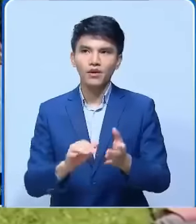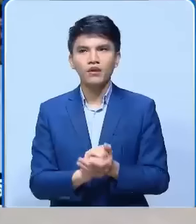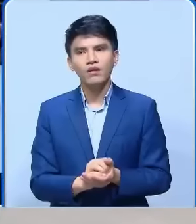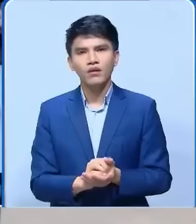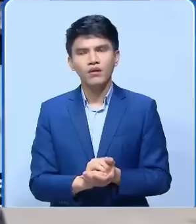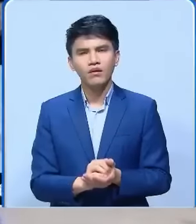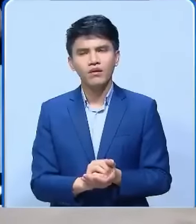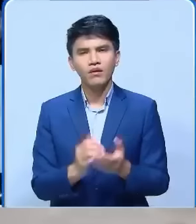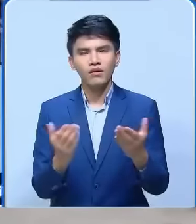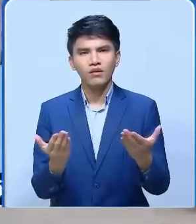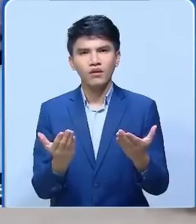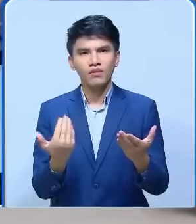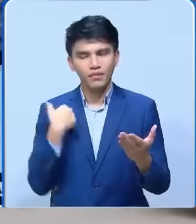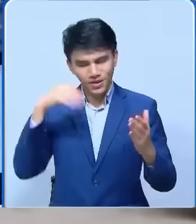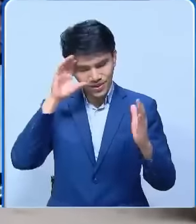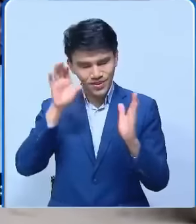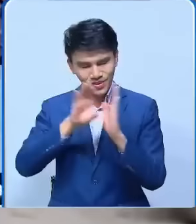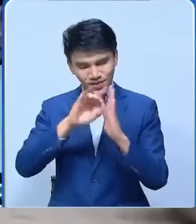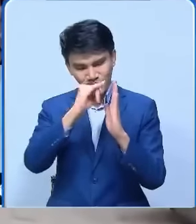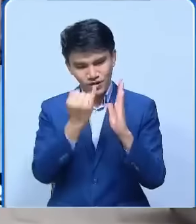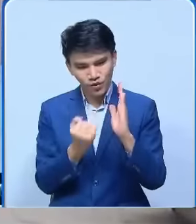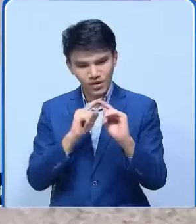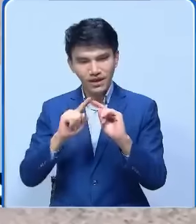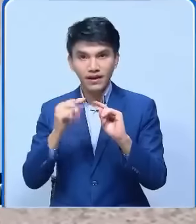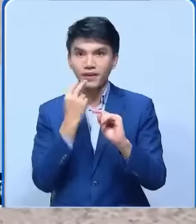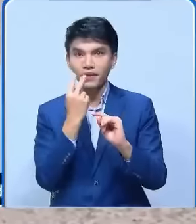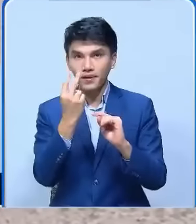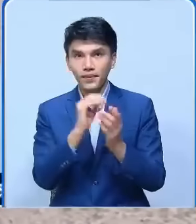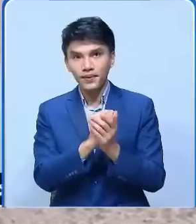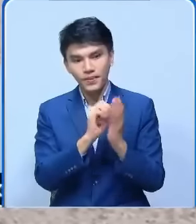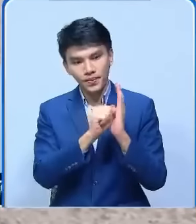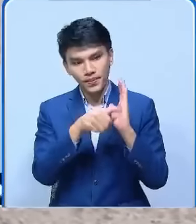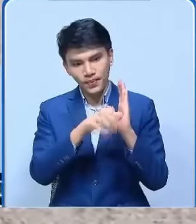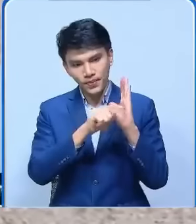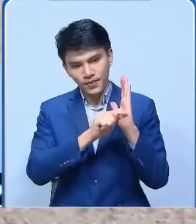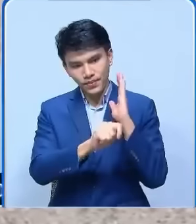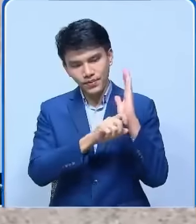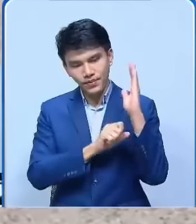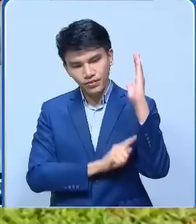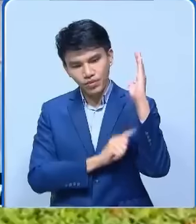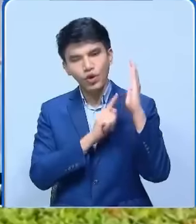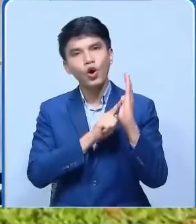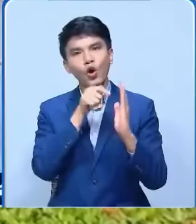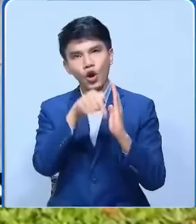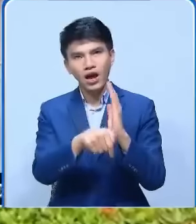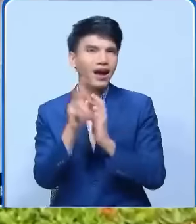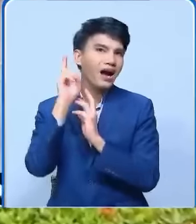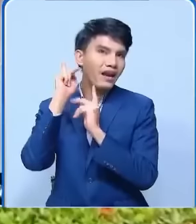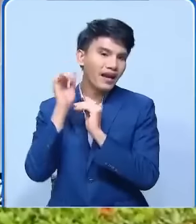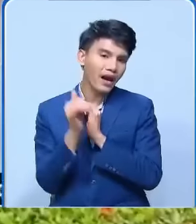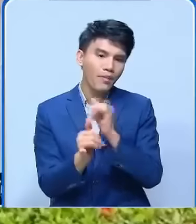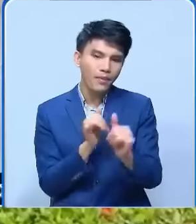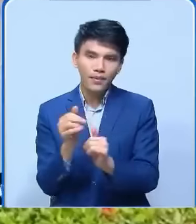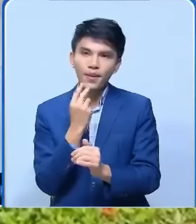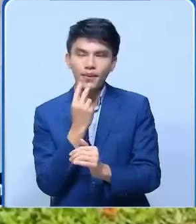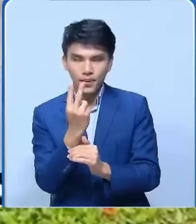แล้วก็เรามีภาพจากหลากหลายจังหวัดที่ได้เห็นกันนะมีทั้งที่สระแก้วก็มีตราสตูลโคราชเรียกว่านักข่าวก็ไม่หยุดไม่ได้ไป